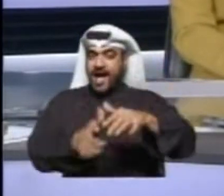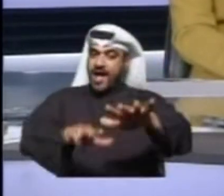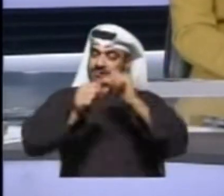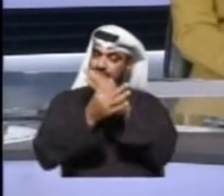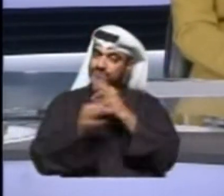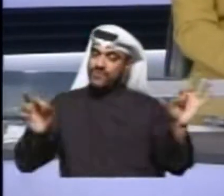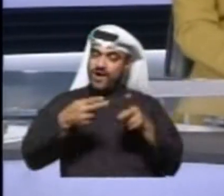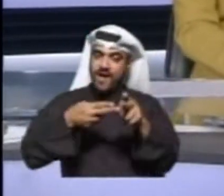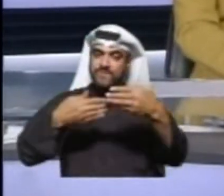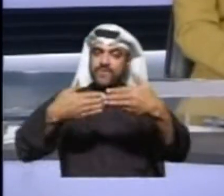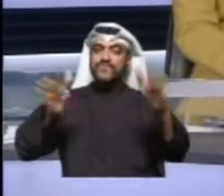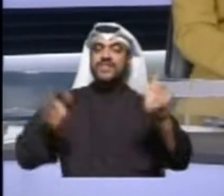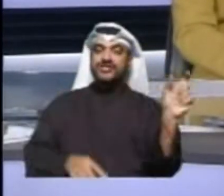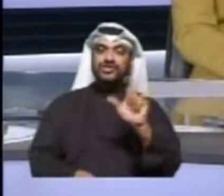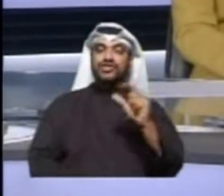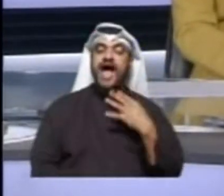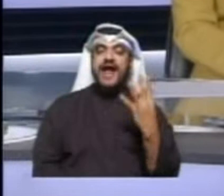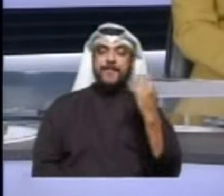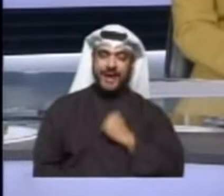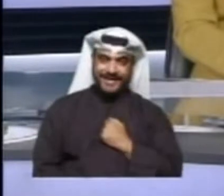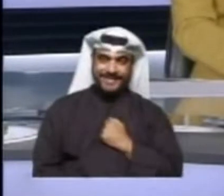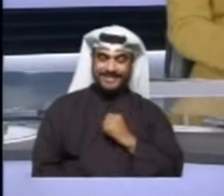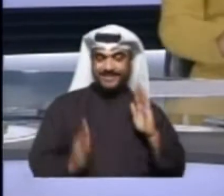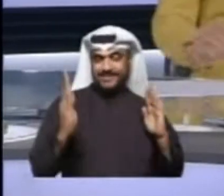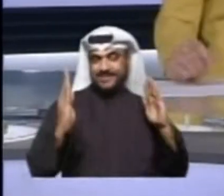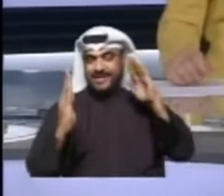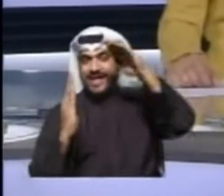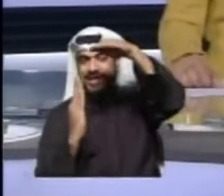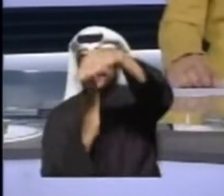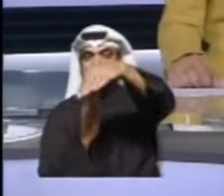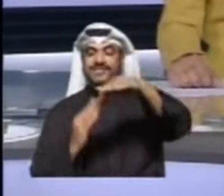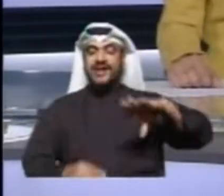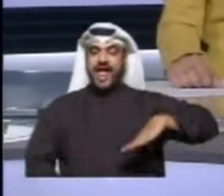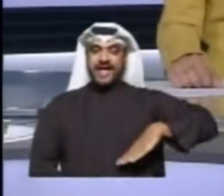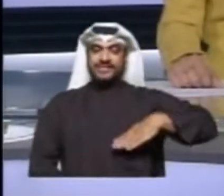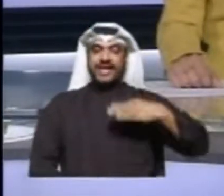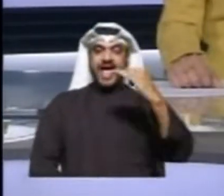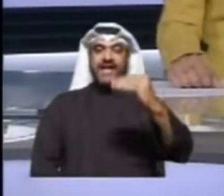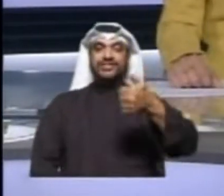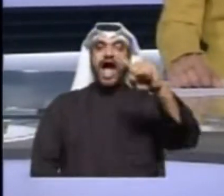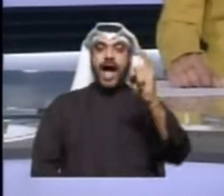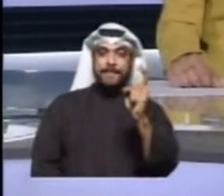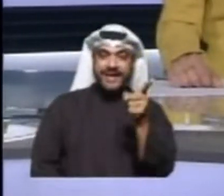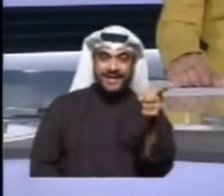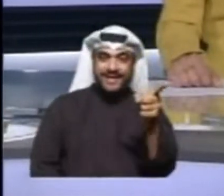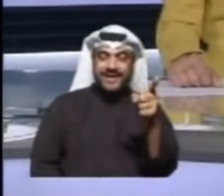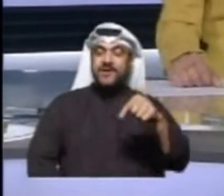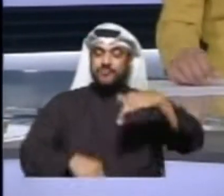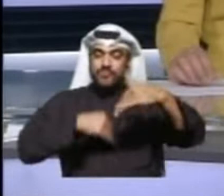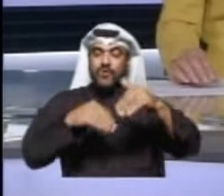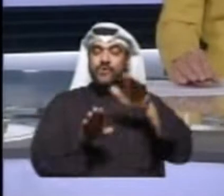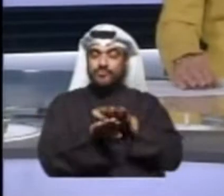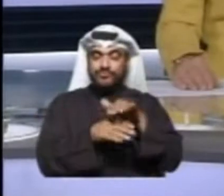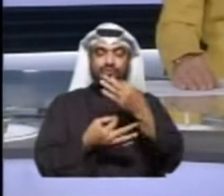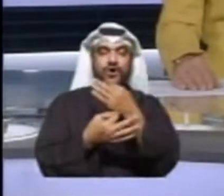المشروع بالكامل. جسر الشيخ جابر الأحمد تم إنجازه تحت إشراف الهيئة العامة للطرق والنقل البري عن